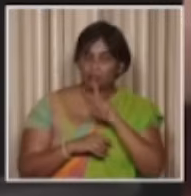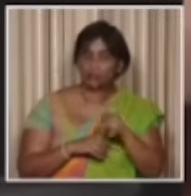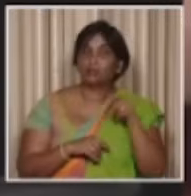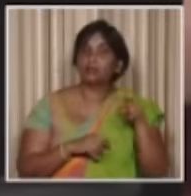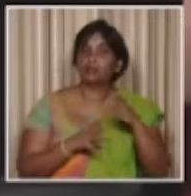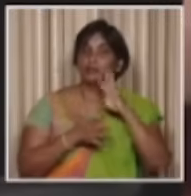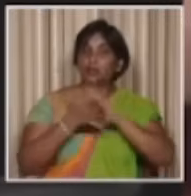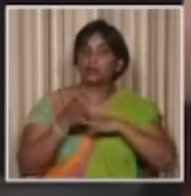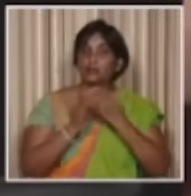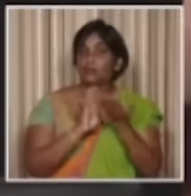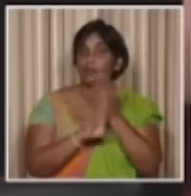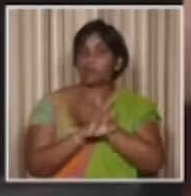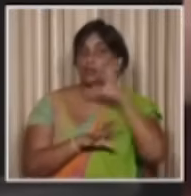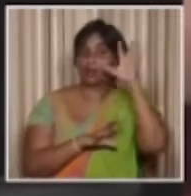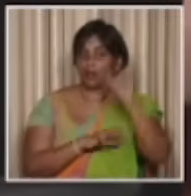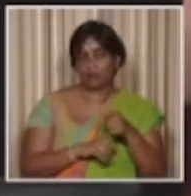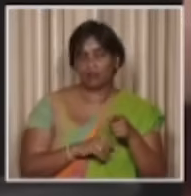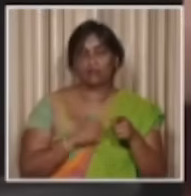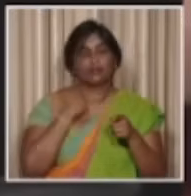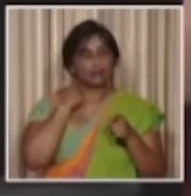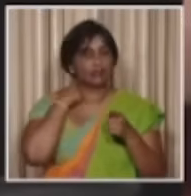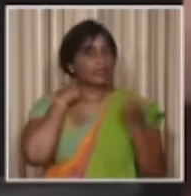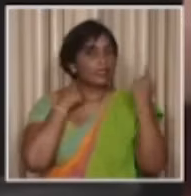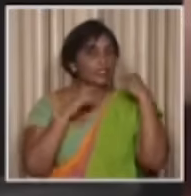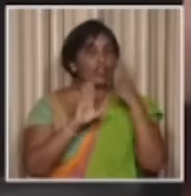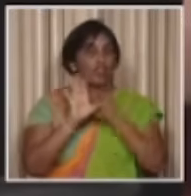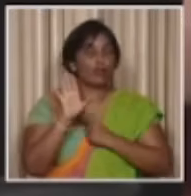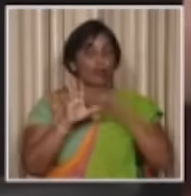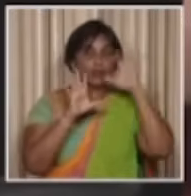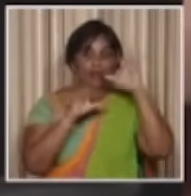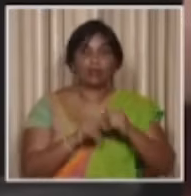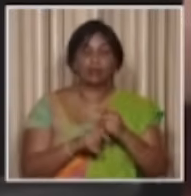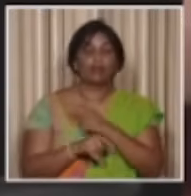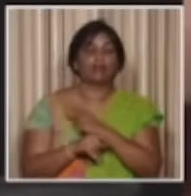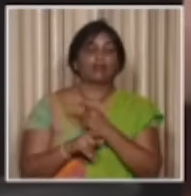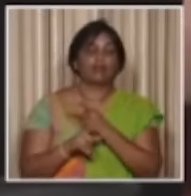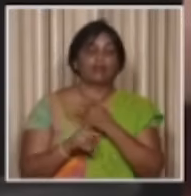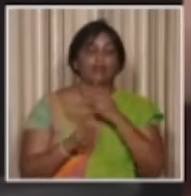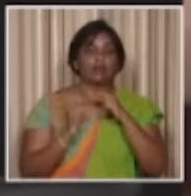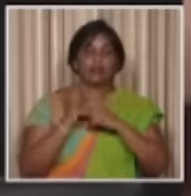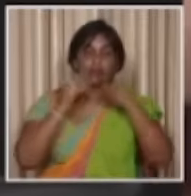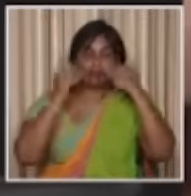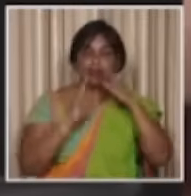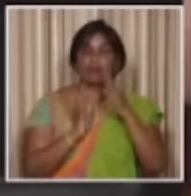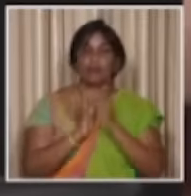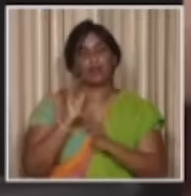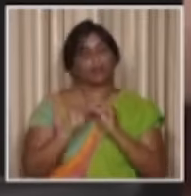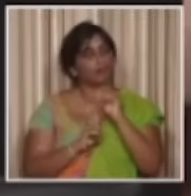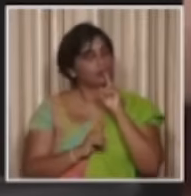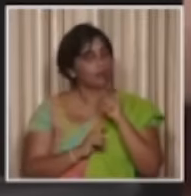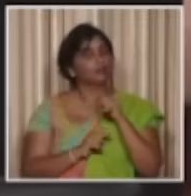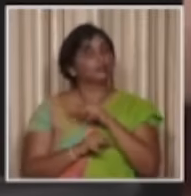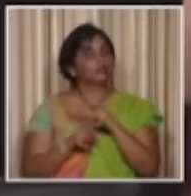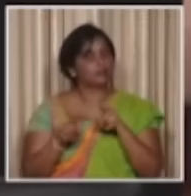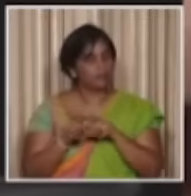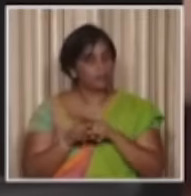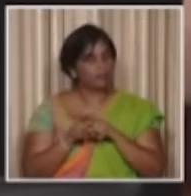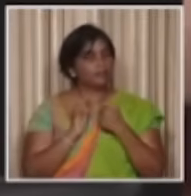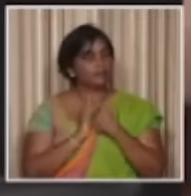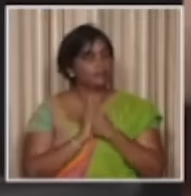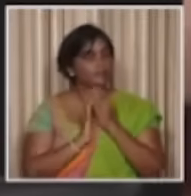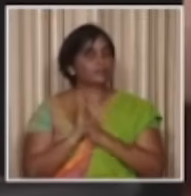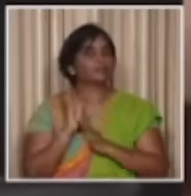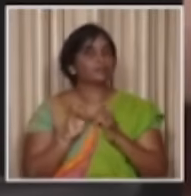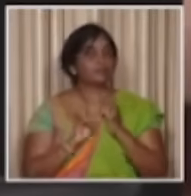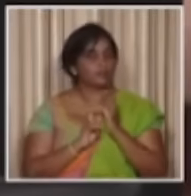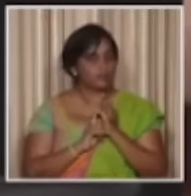මේ අයවැය කලින් ගෙනාපු අයවැයලු. ගිය අවුරුද්ද ගෙනාපු අයවැය තමයි කියලා නාමල් රාජපක්ෂ මන්ත්‍රීතුමා කියනවා. ඒකත් ගරු මූලාසනේ